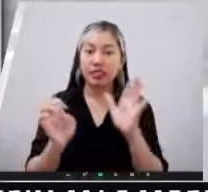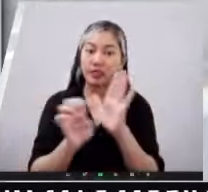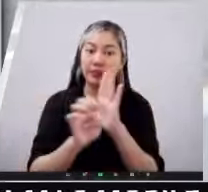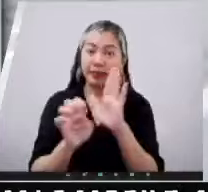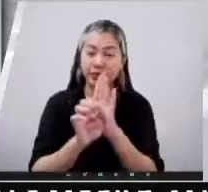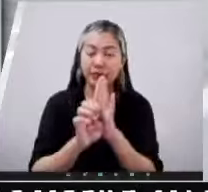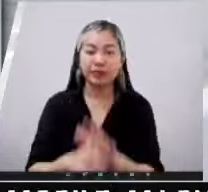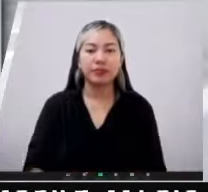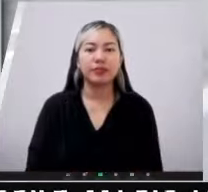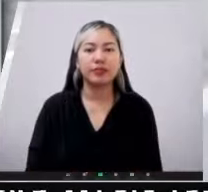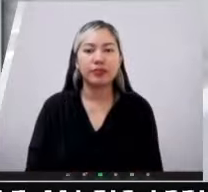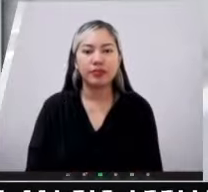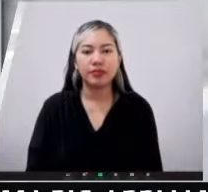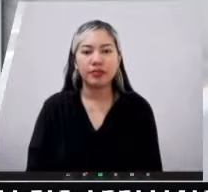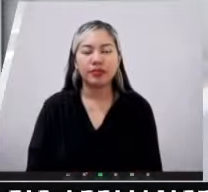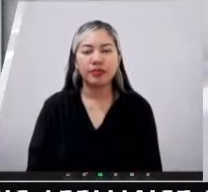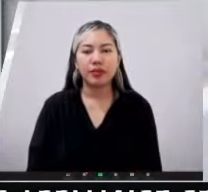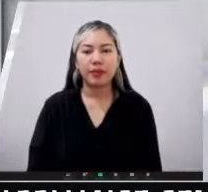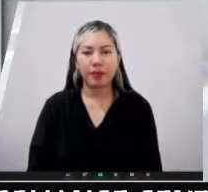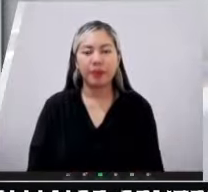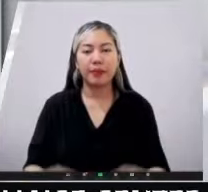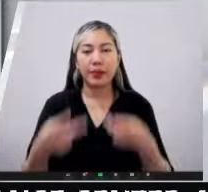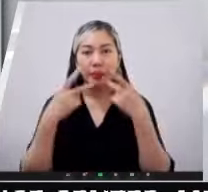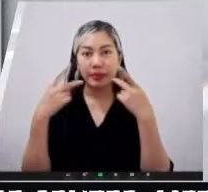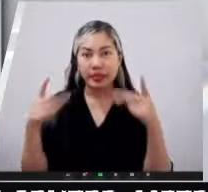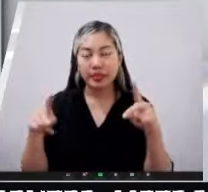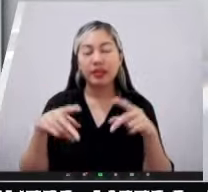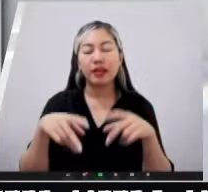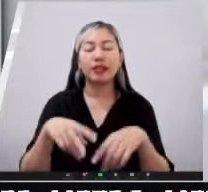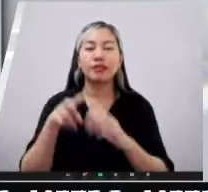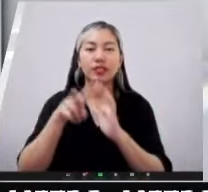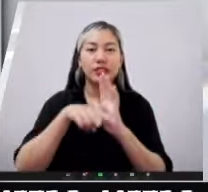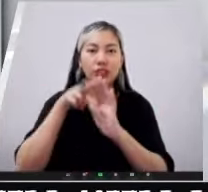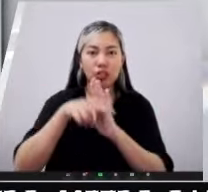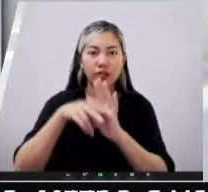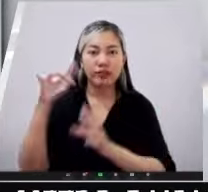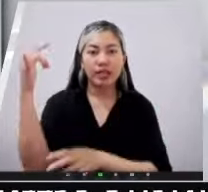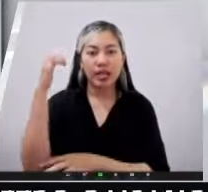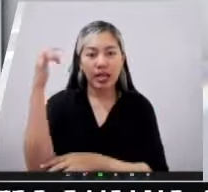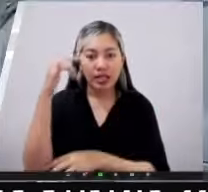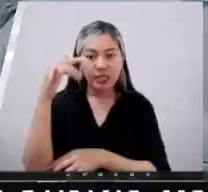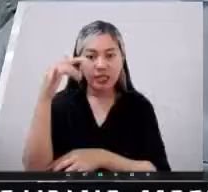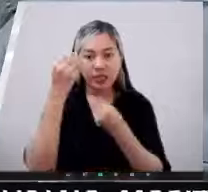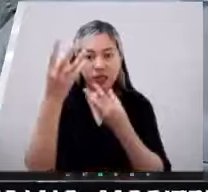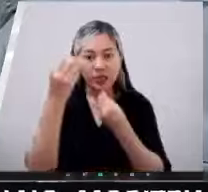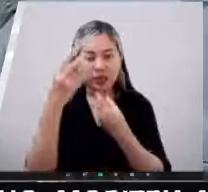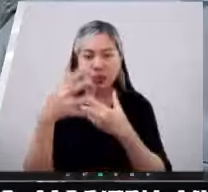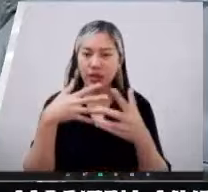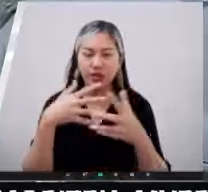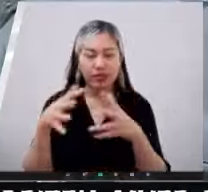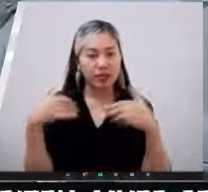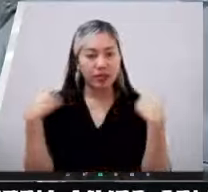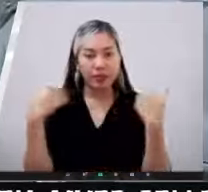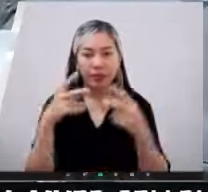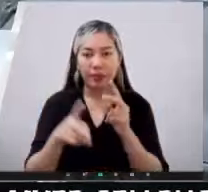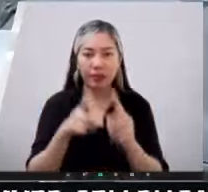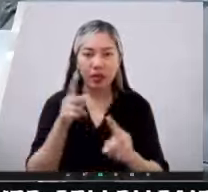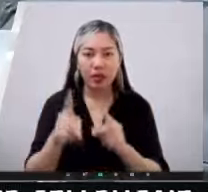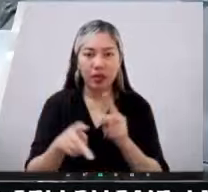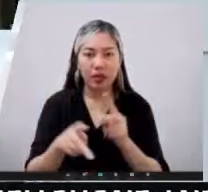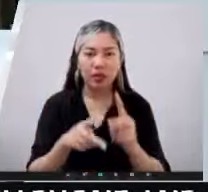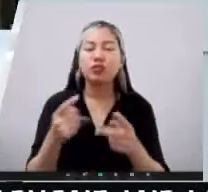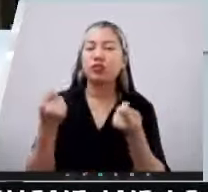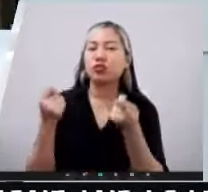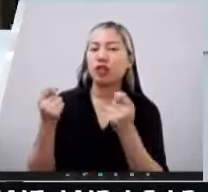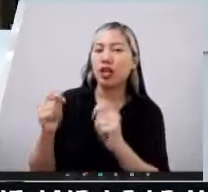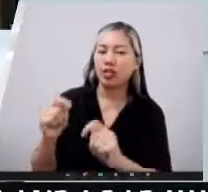ng video at flight details at iba pa ng mga pasahero maging Menor De Edad hininga namin na reaksyon ang Manila